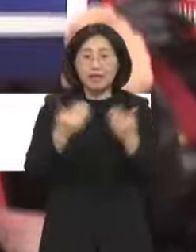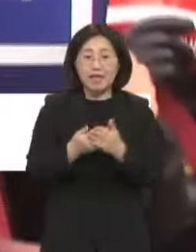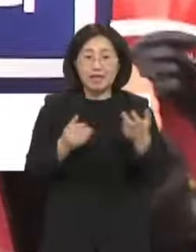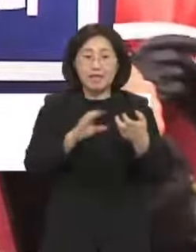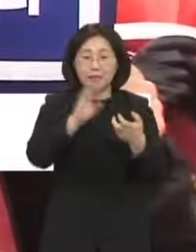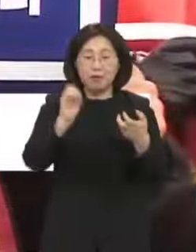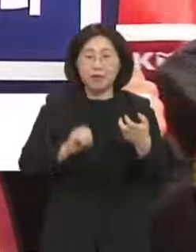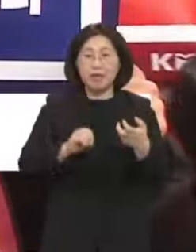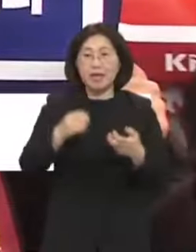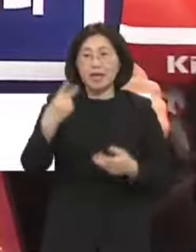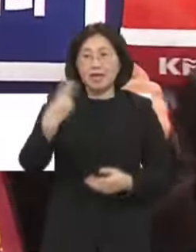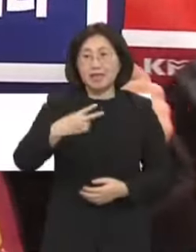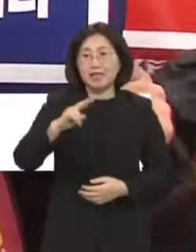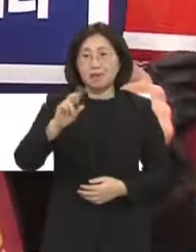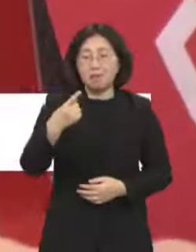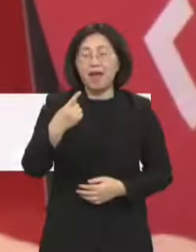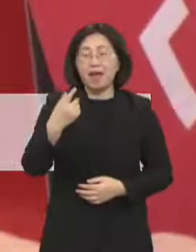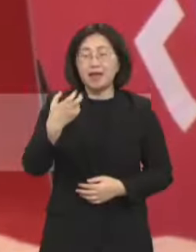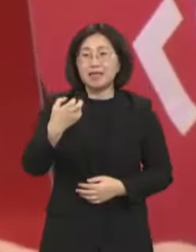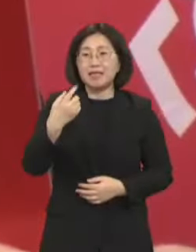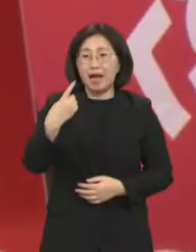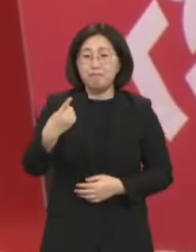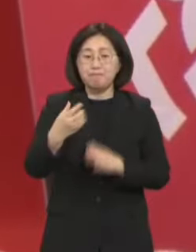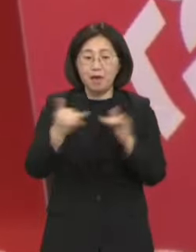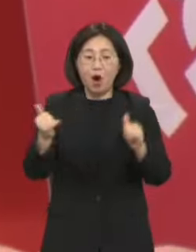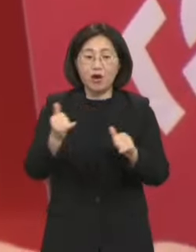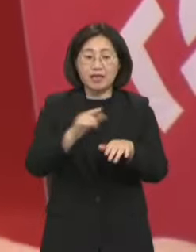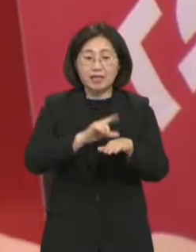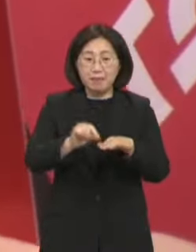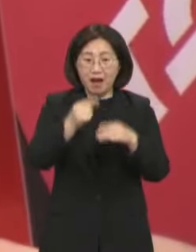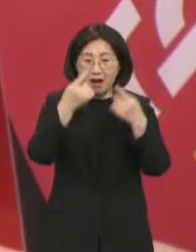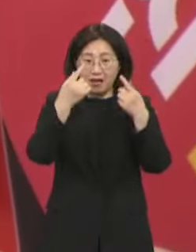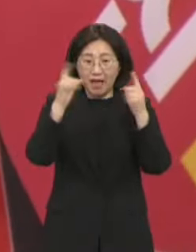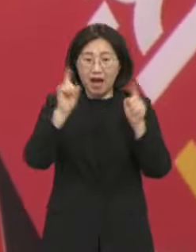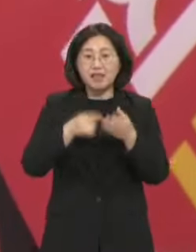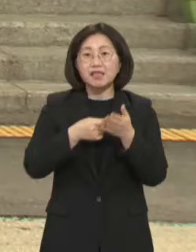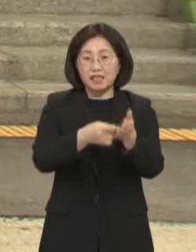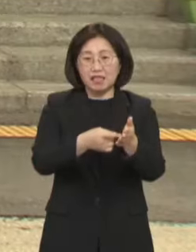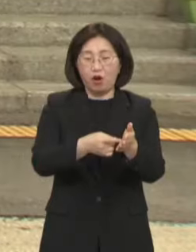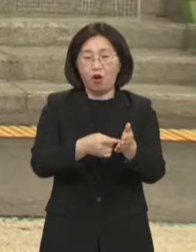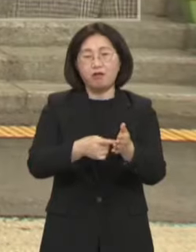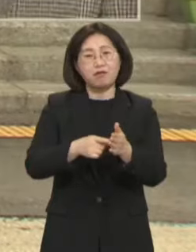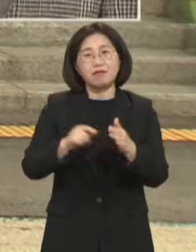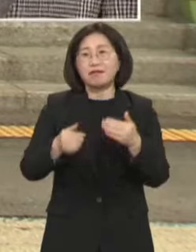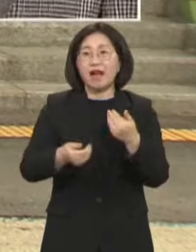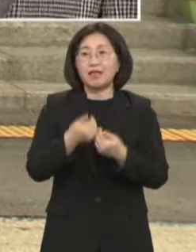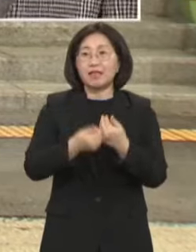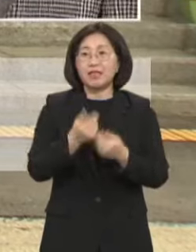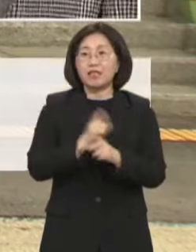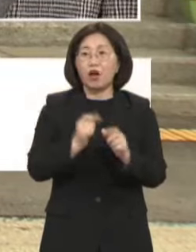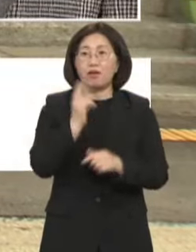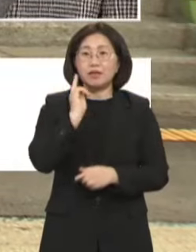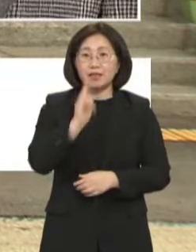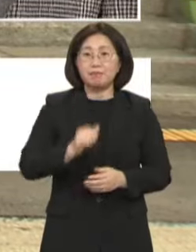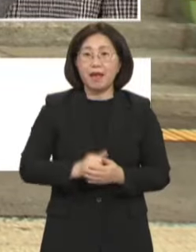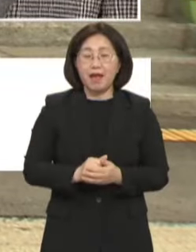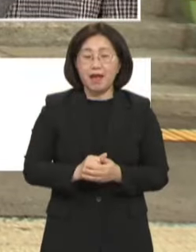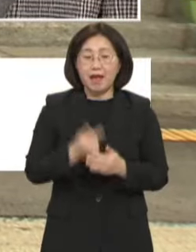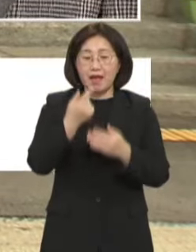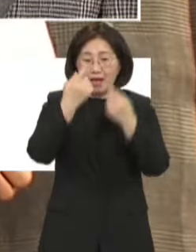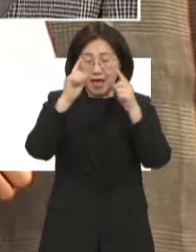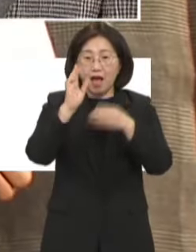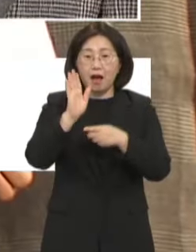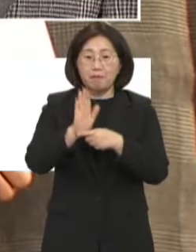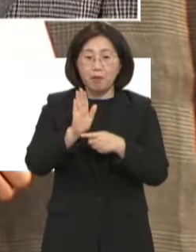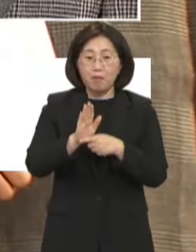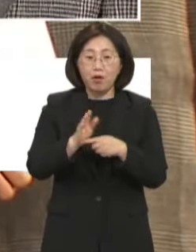21은 한명에 이르면서 지역 의의 반발은 더 커질 걸로 보입니다 대학본부의 의대 증원에 관한 공식